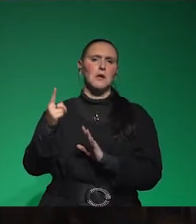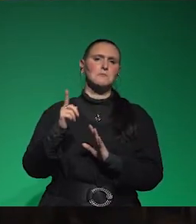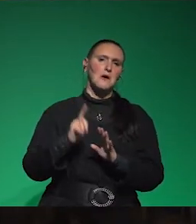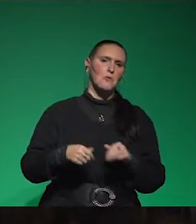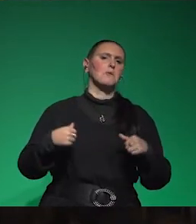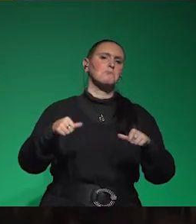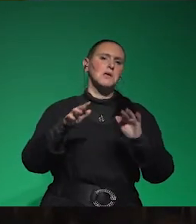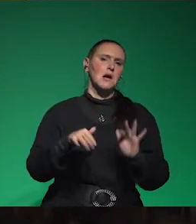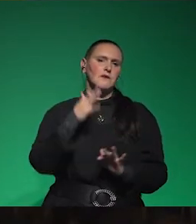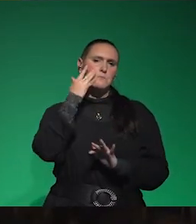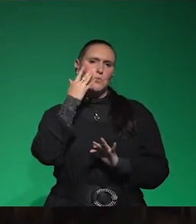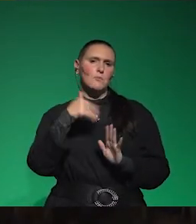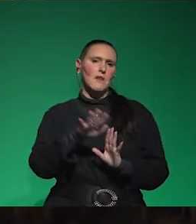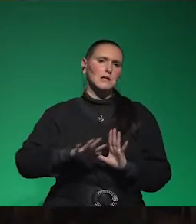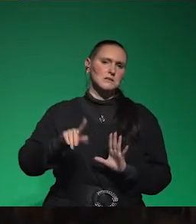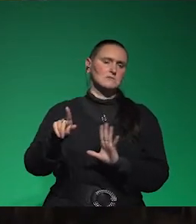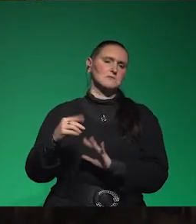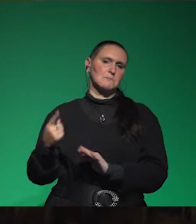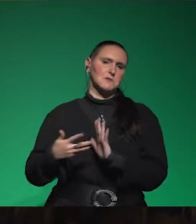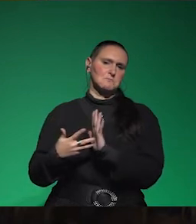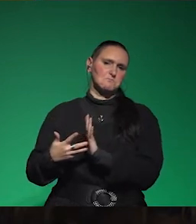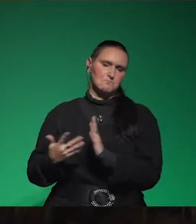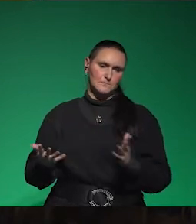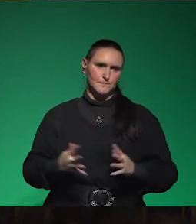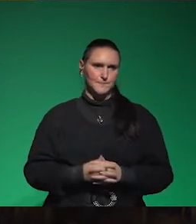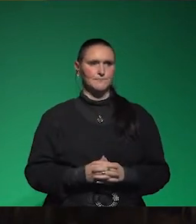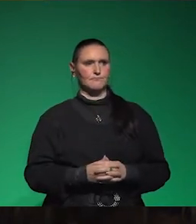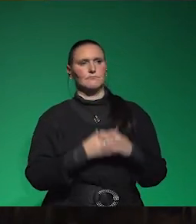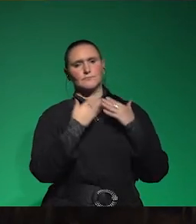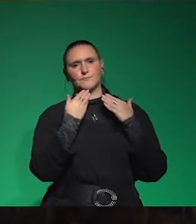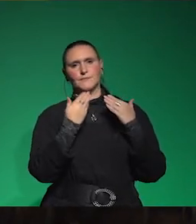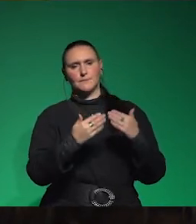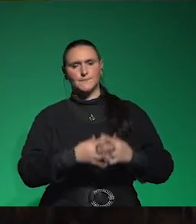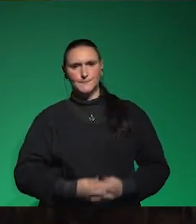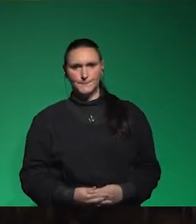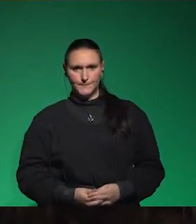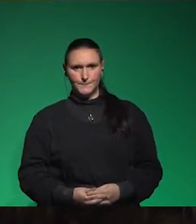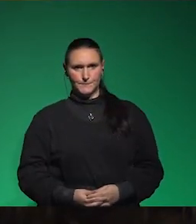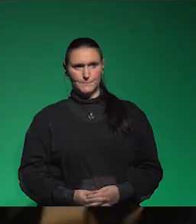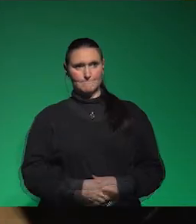sowas. Danke.